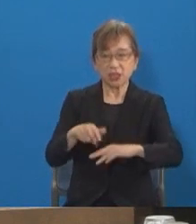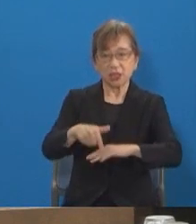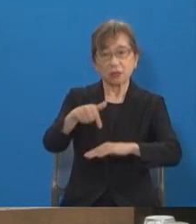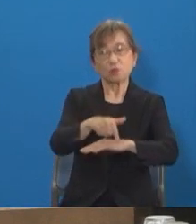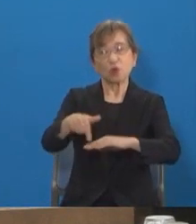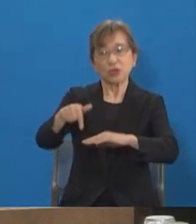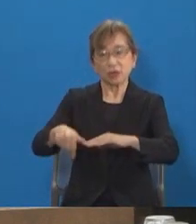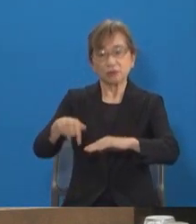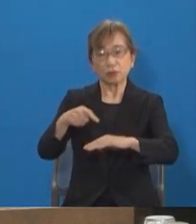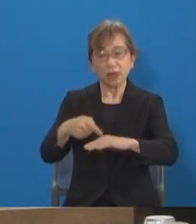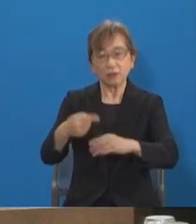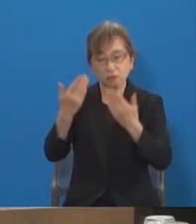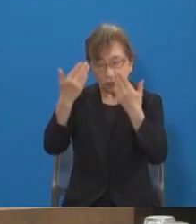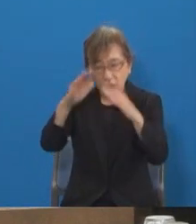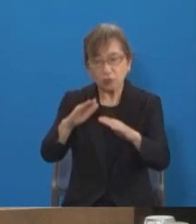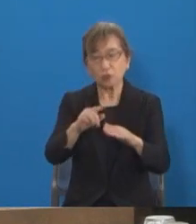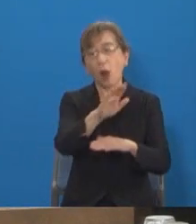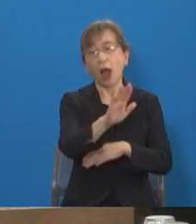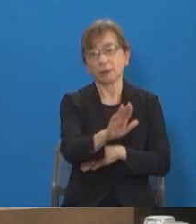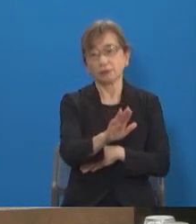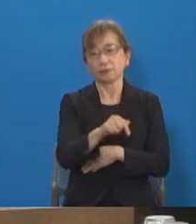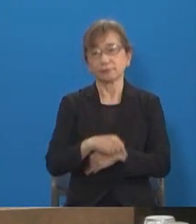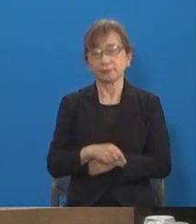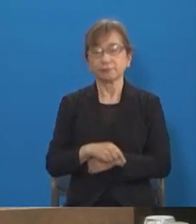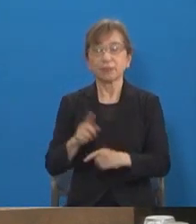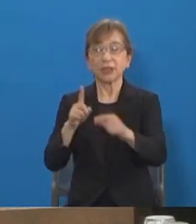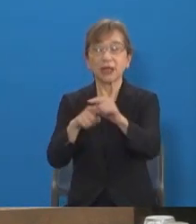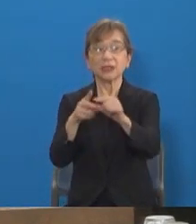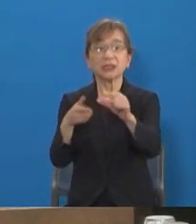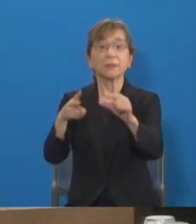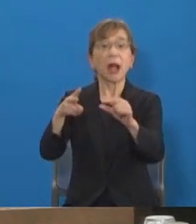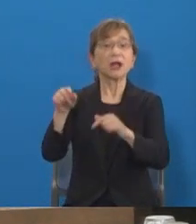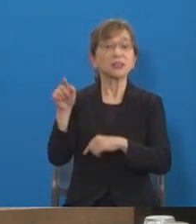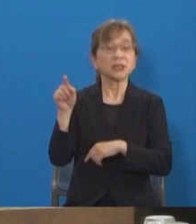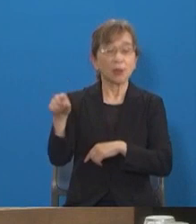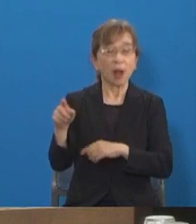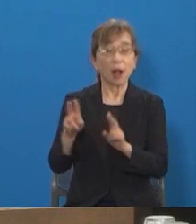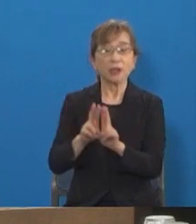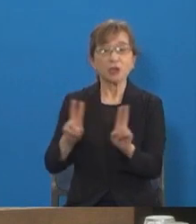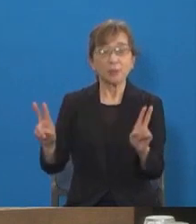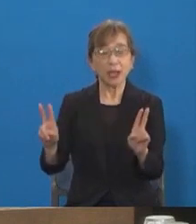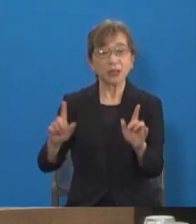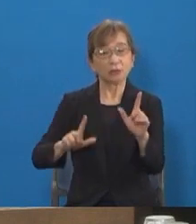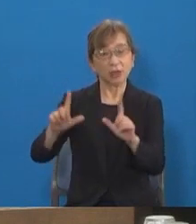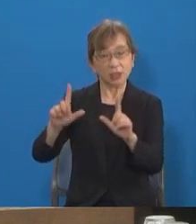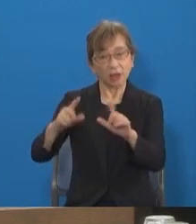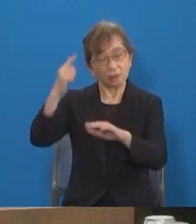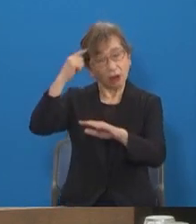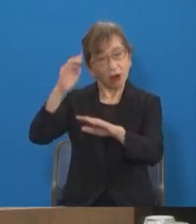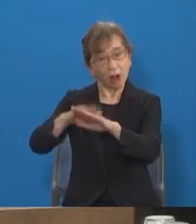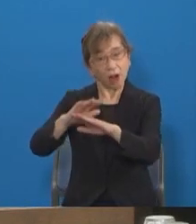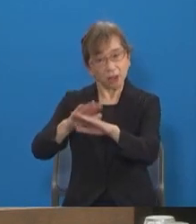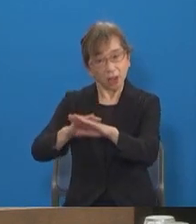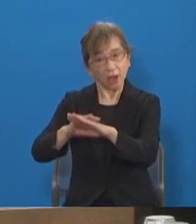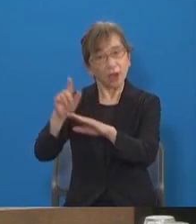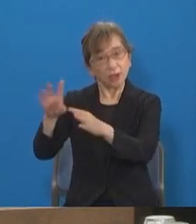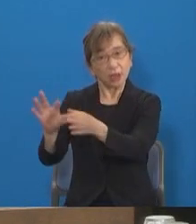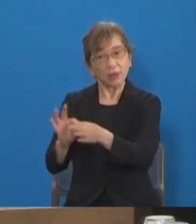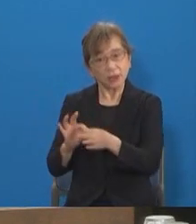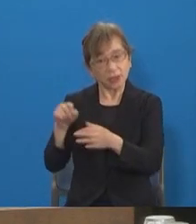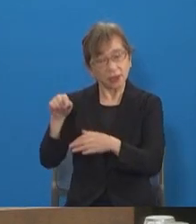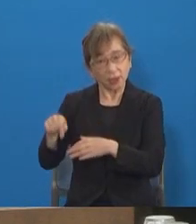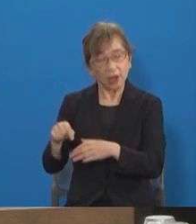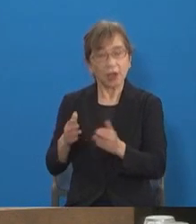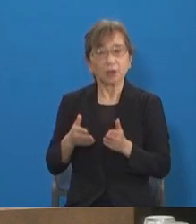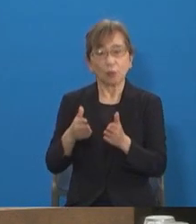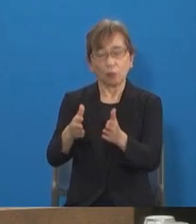も受け付けられています。また、千葉市においては、ユニバーサルデザインの考え方のもと、道路を利